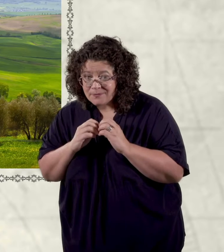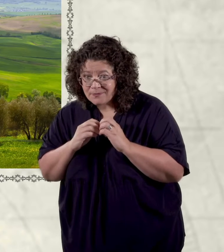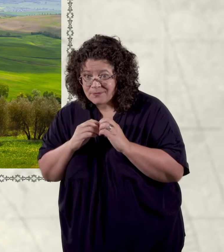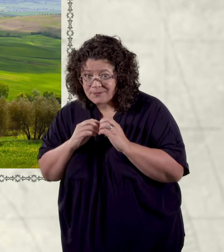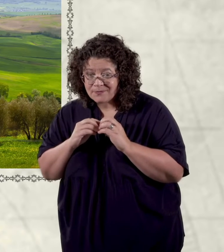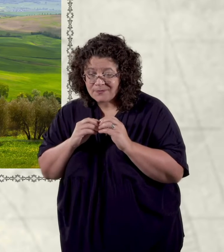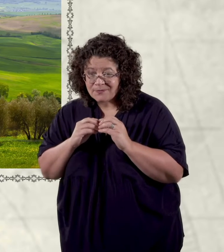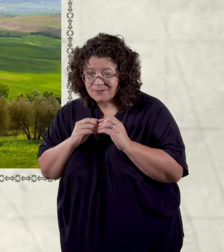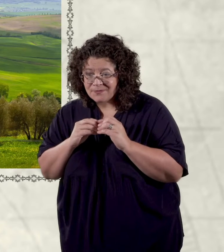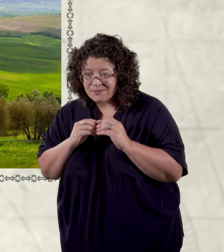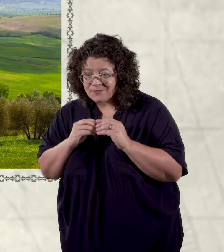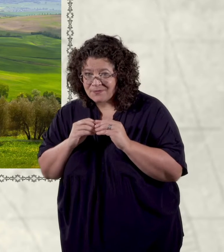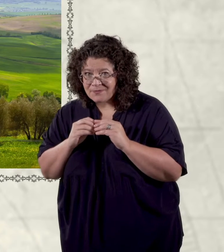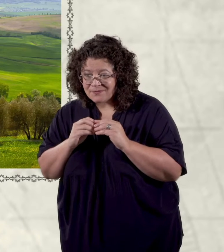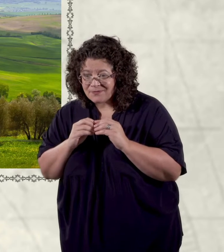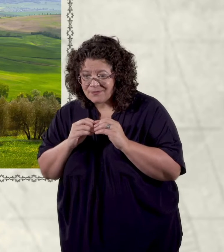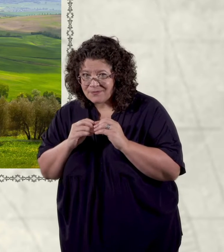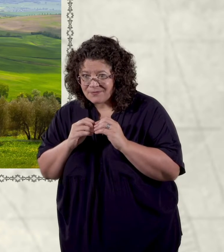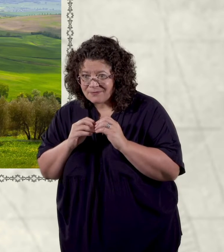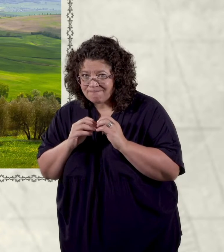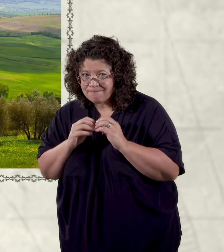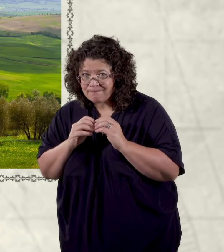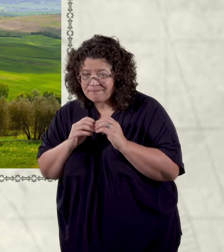Pan ti'n barod, sgwarnog?